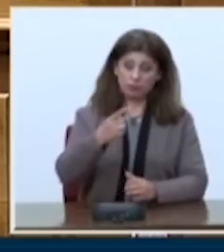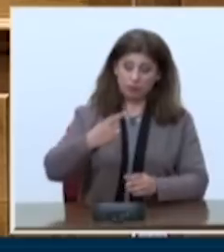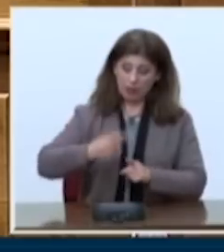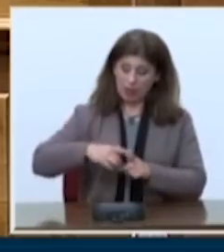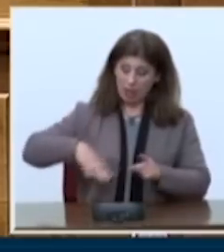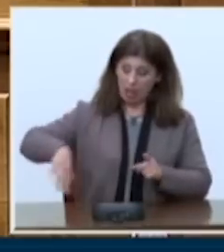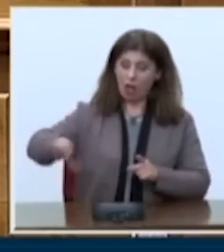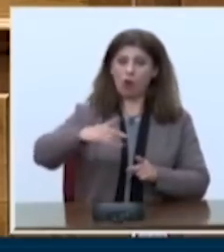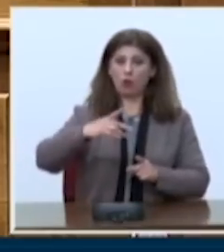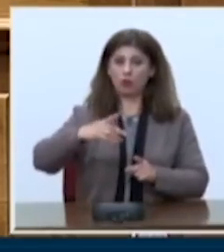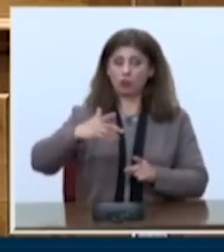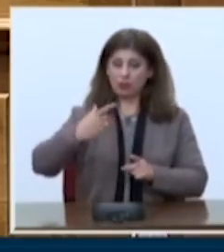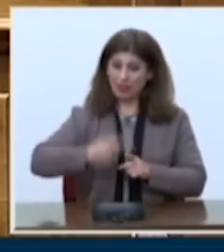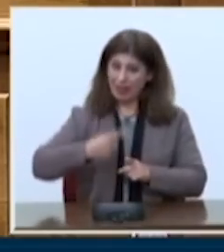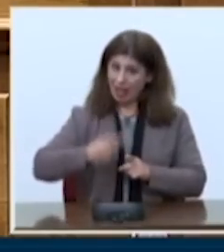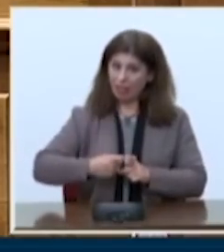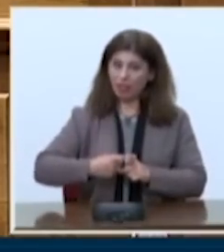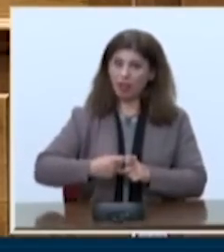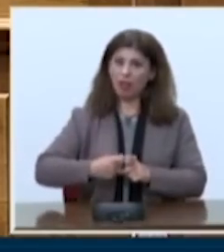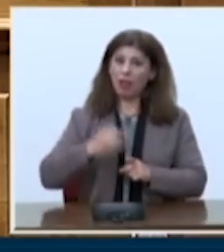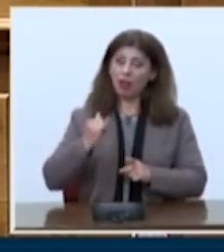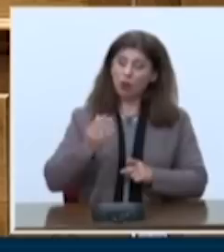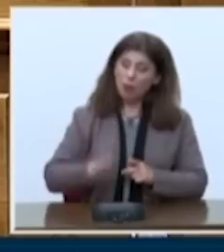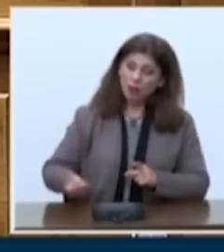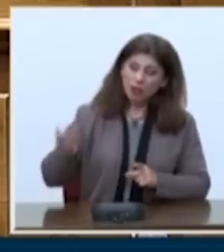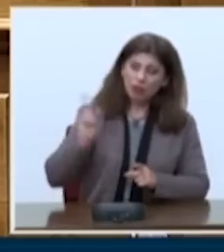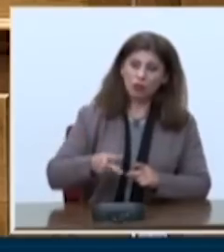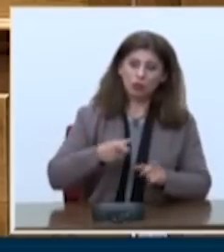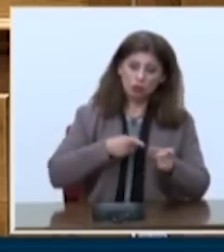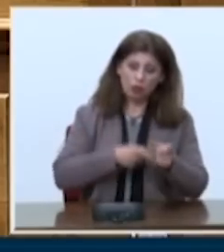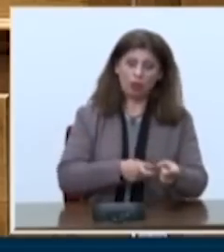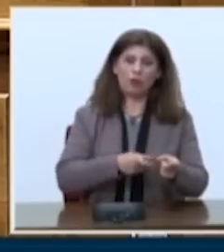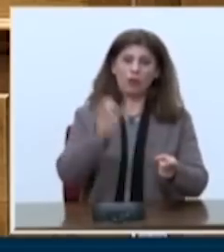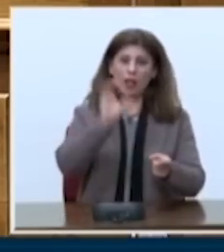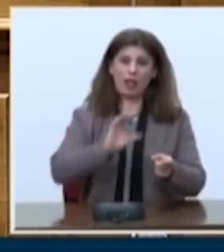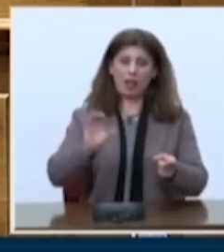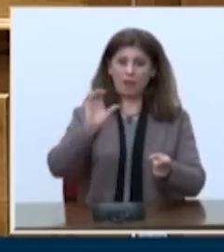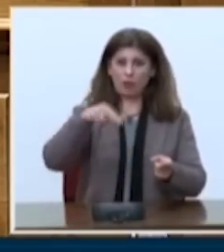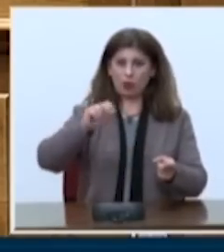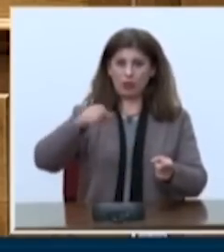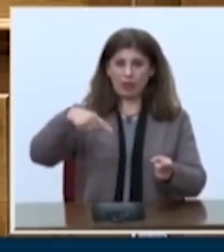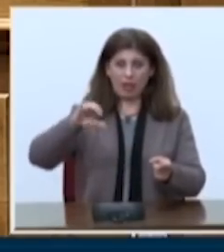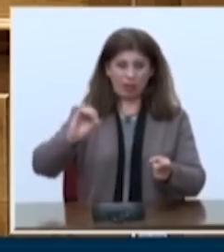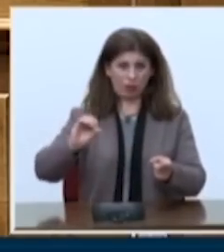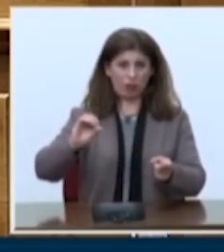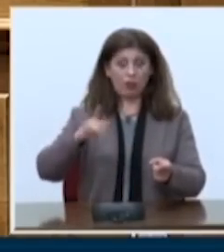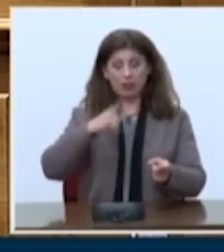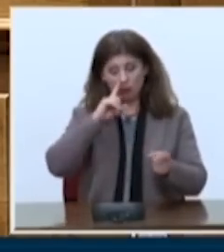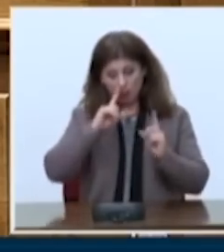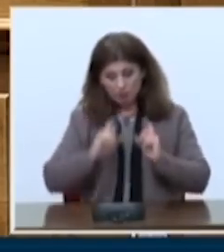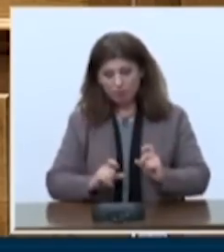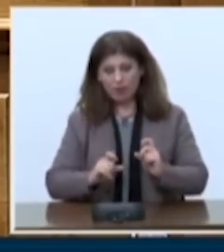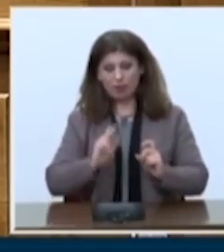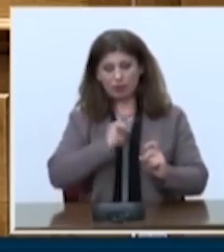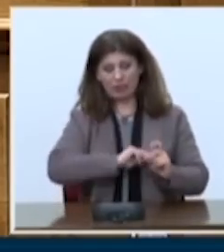ακόμα περισσότερο στο δολοφονικό ευρωνατοϊκό άρμα, γιατί αυτό επιβάλλουν